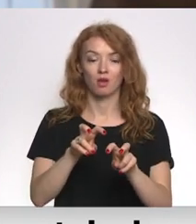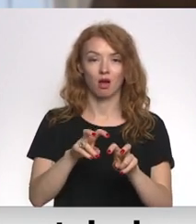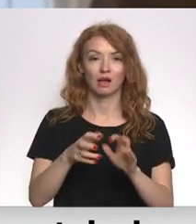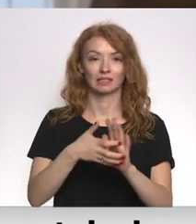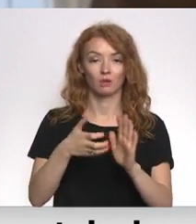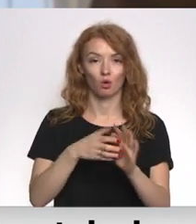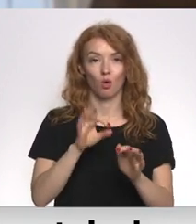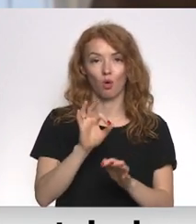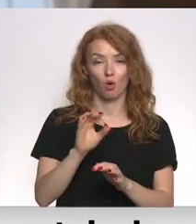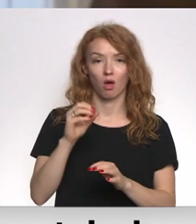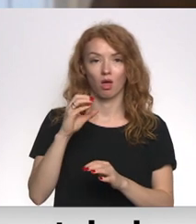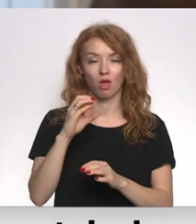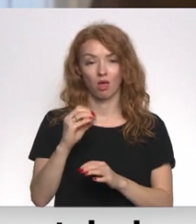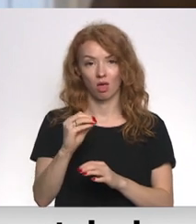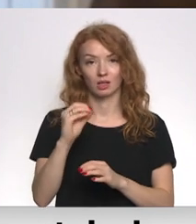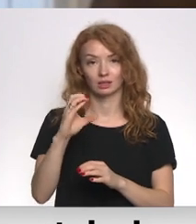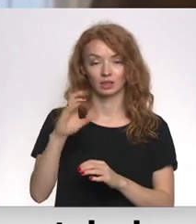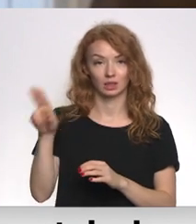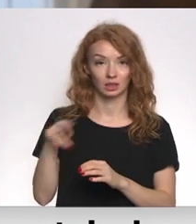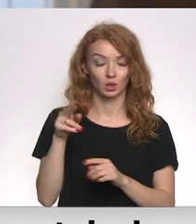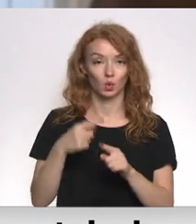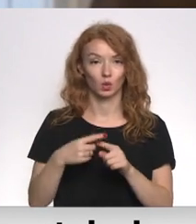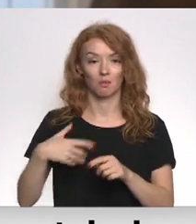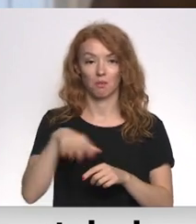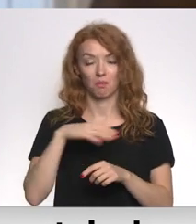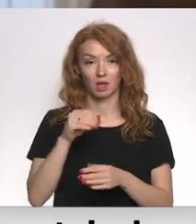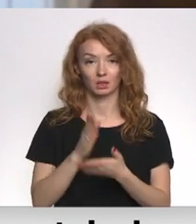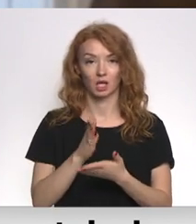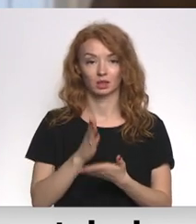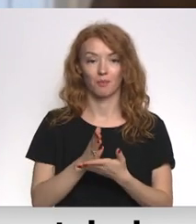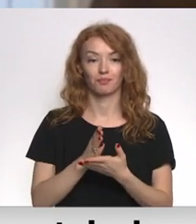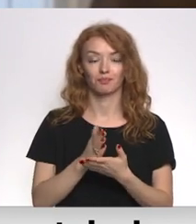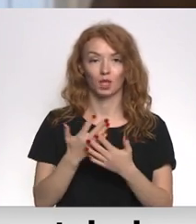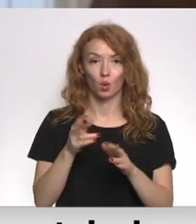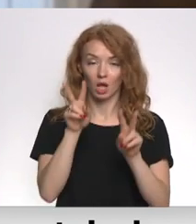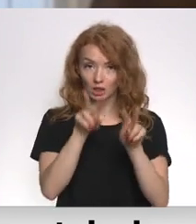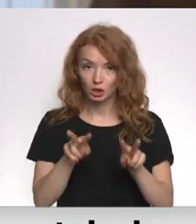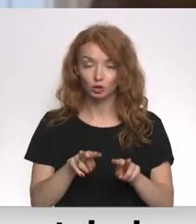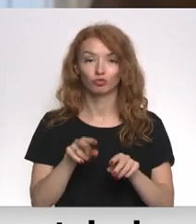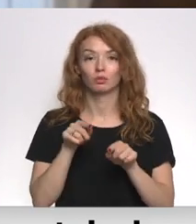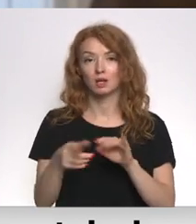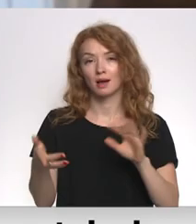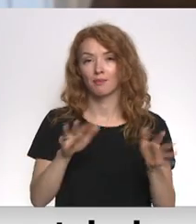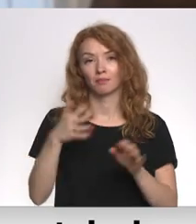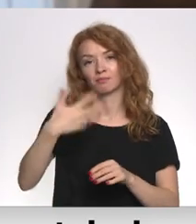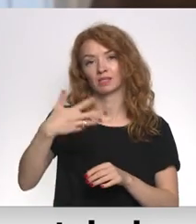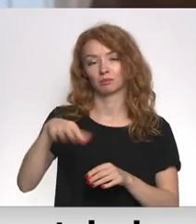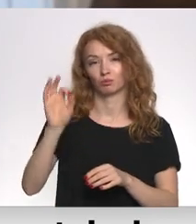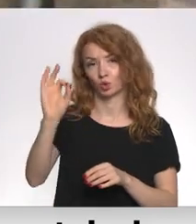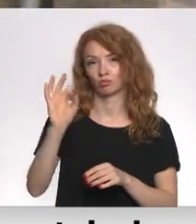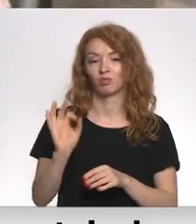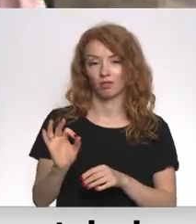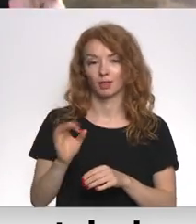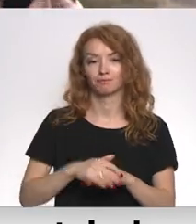izmantota OECD un ko mēs arī esam iepazinušies, tie ir aptuveni